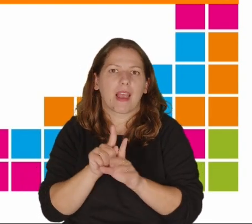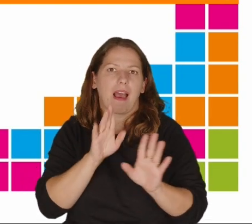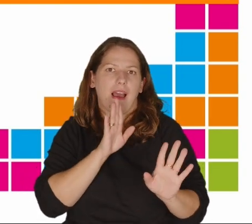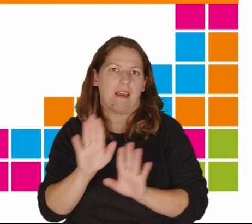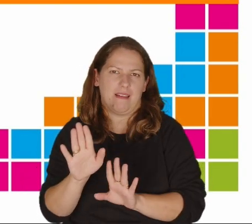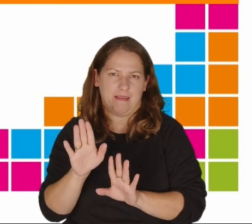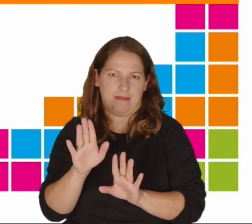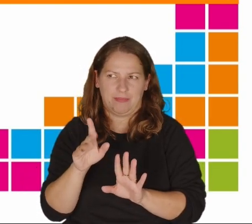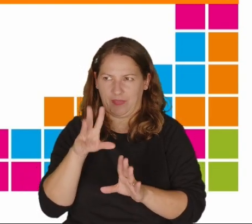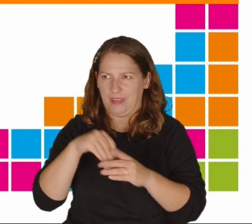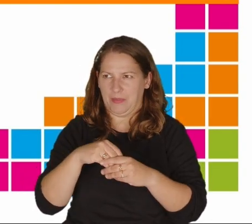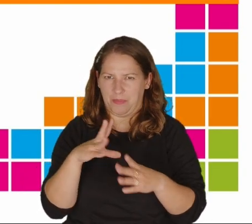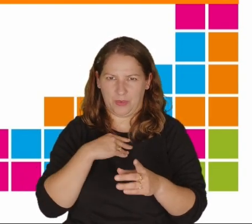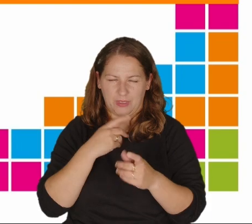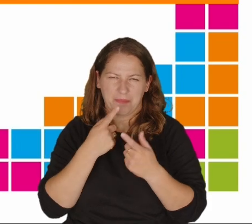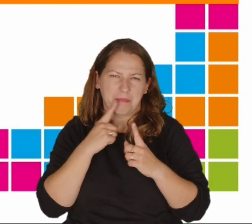charakter